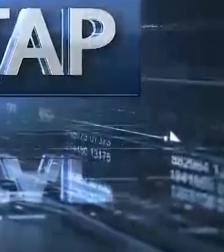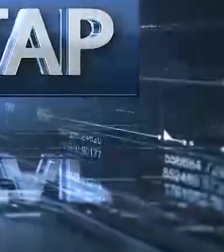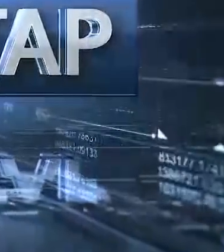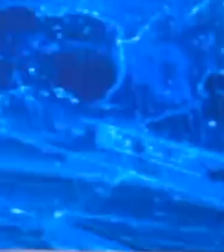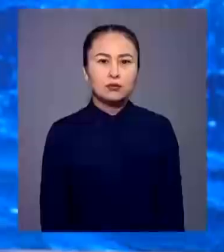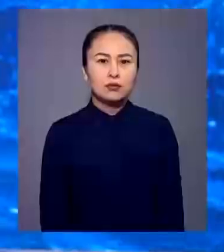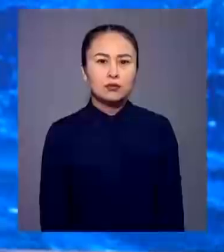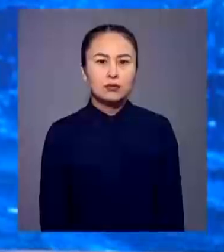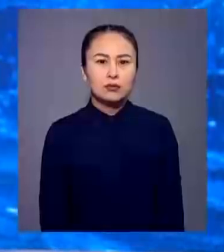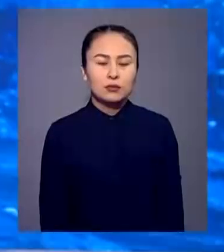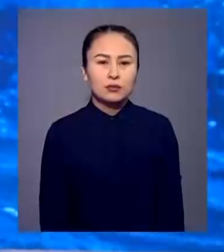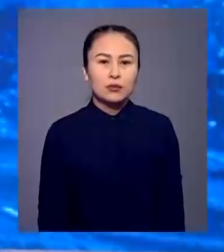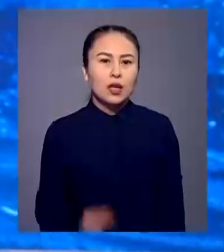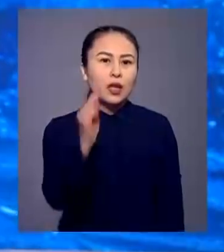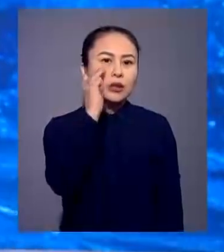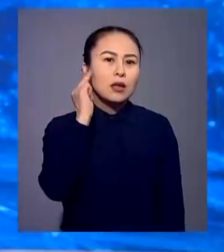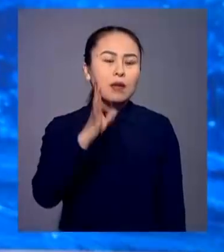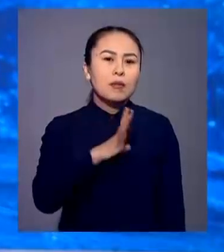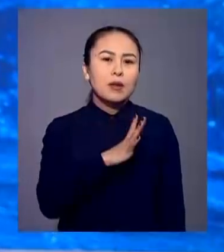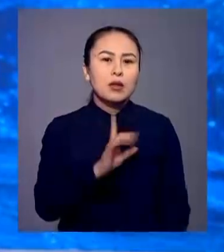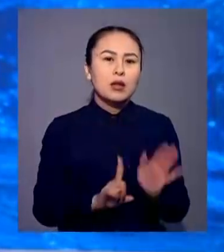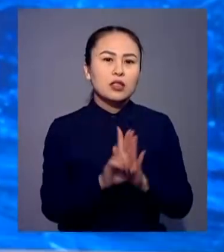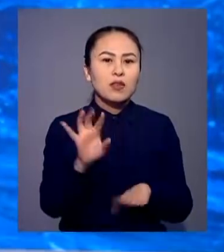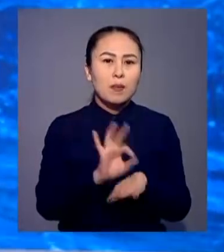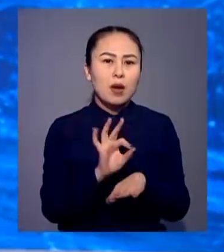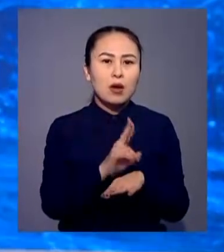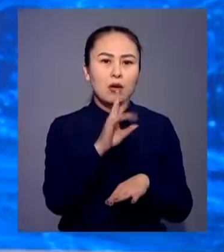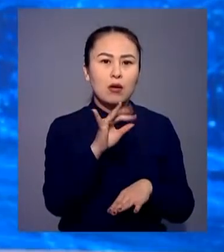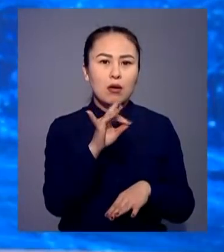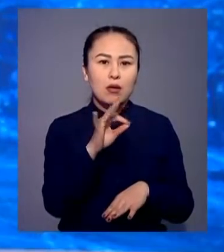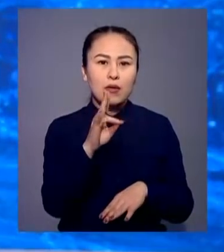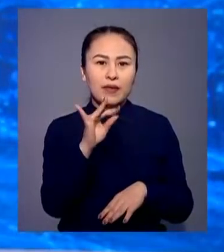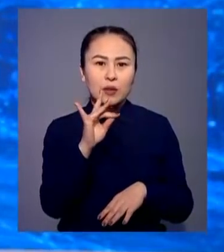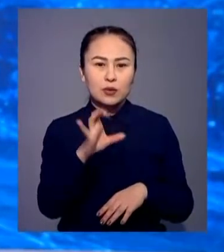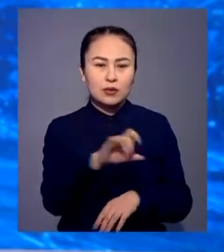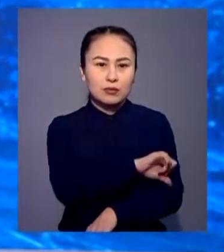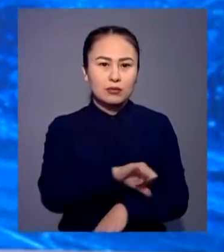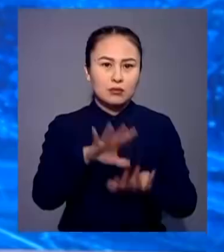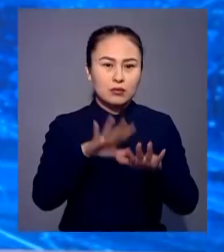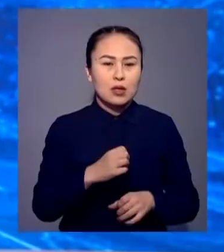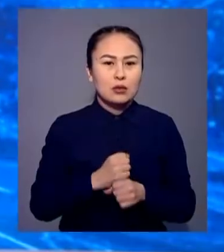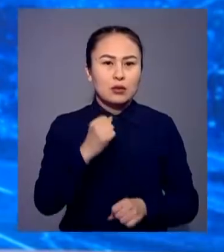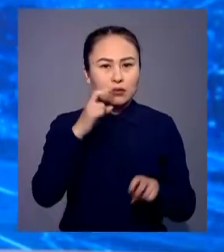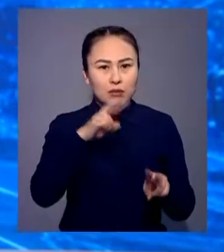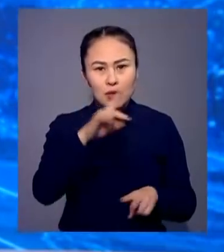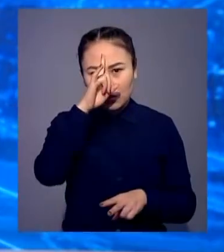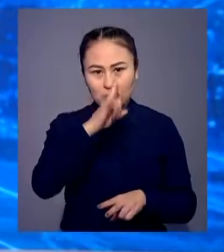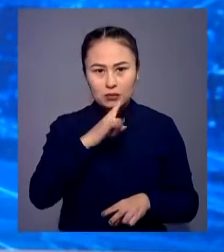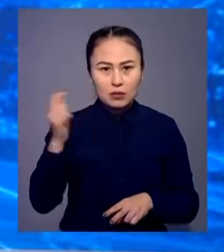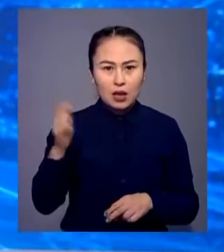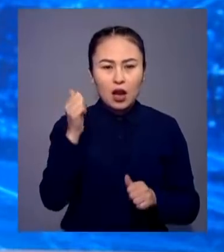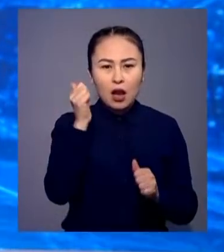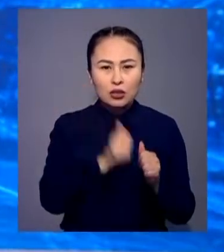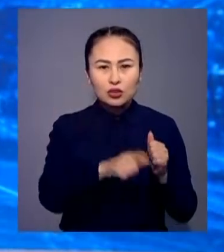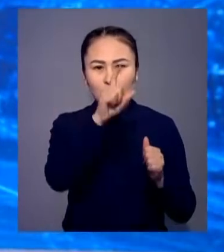Қытайда пайда болған коронавирусқа байланысты ел шекарасында бақылау күшейтілді. Қазақстанға келген әрбір адам мен тауар тепловизордың